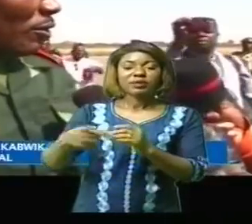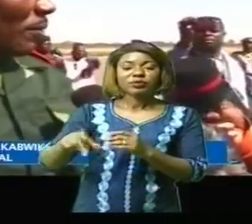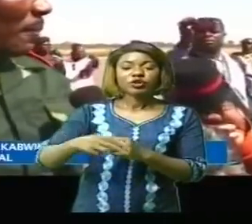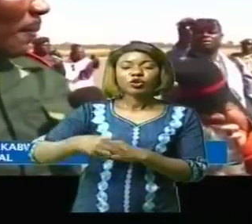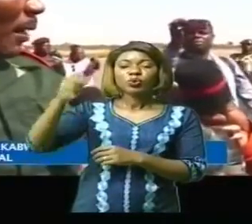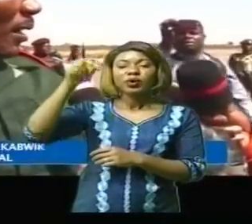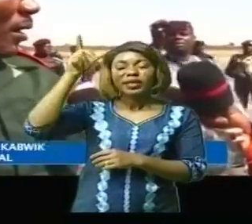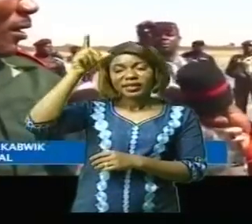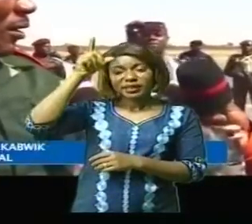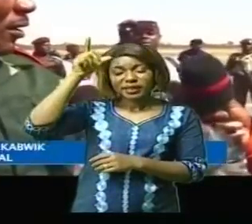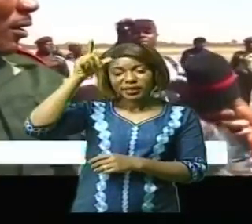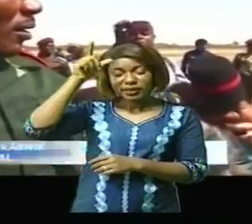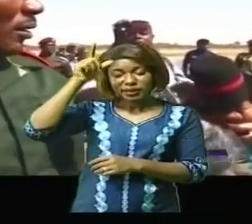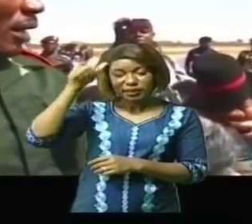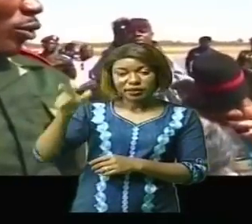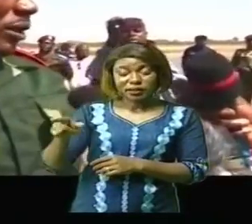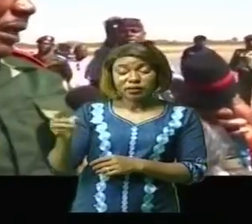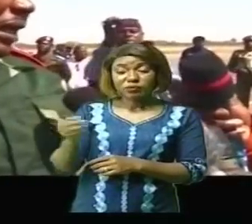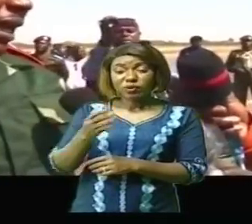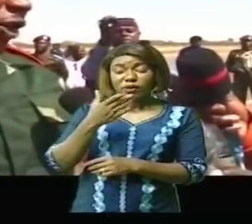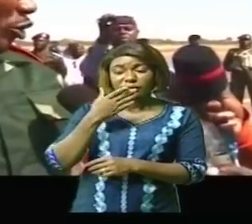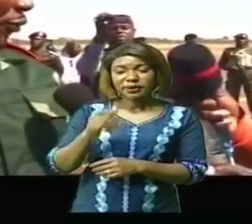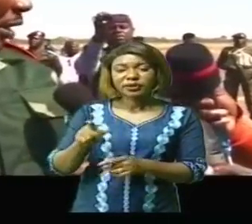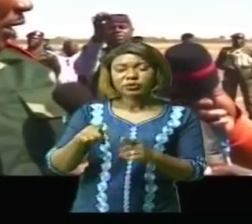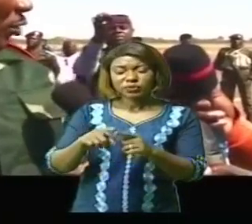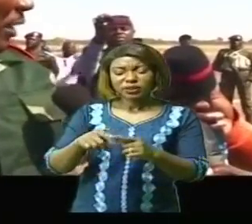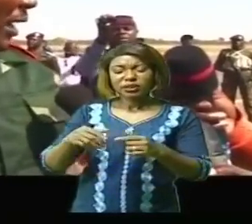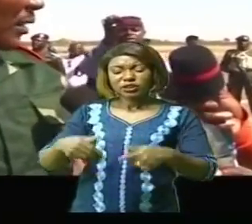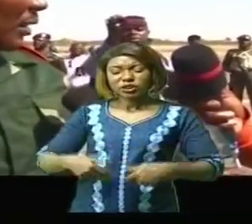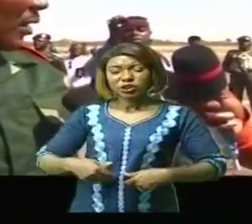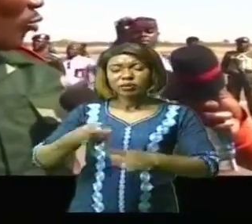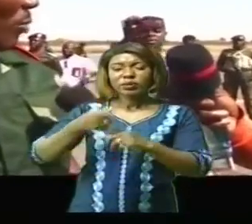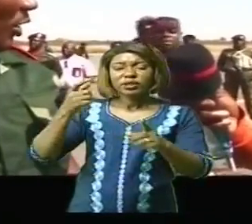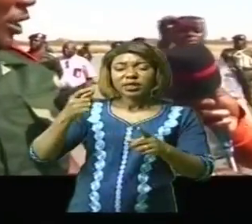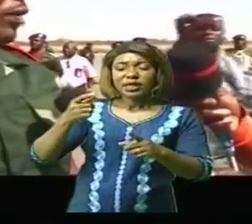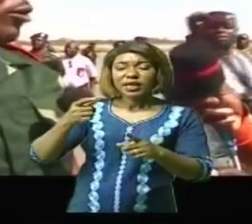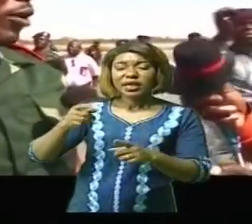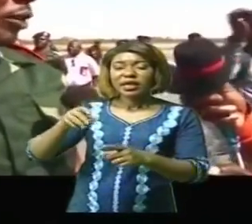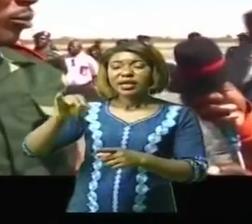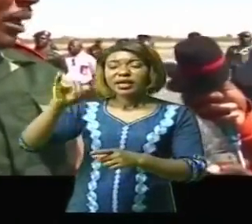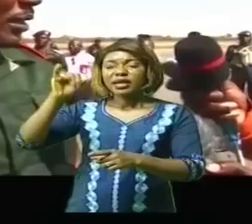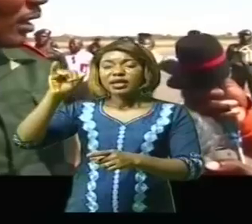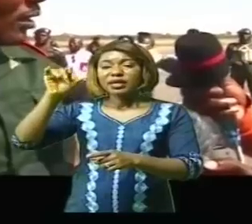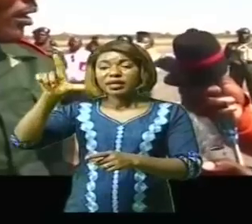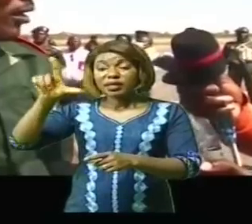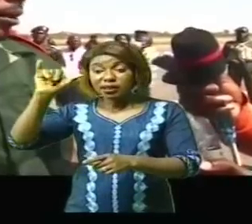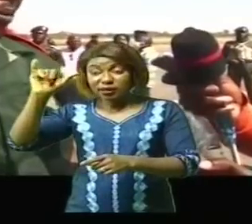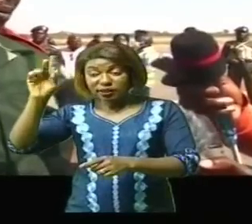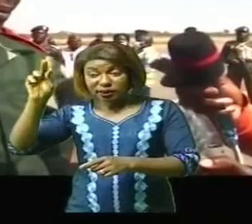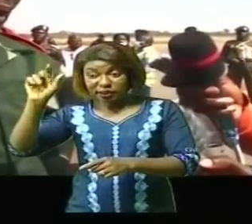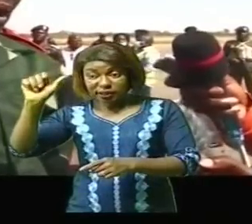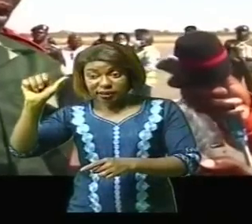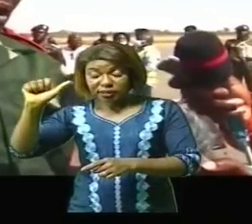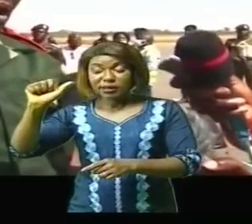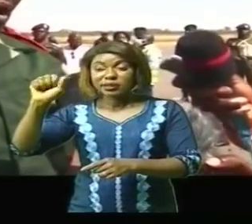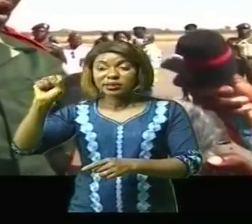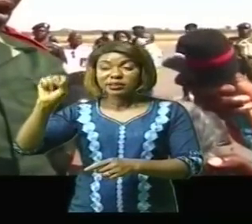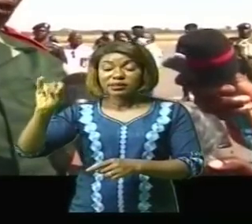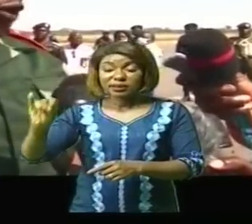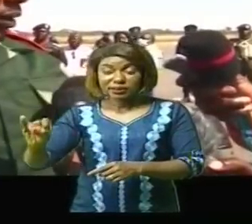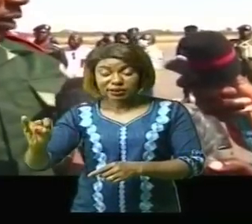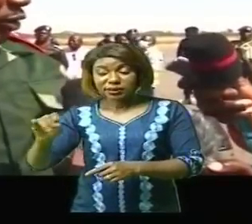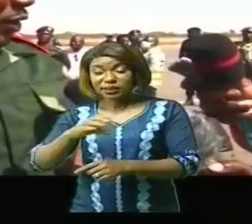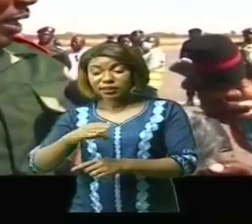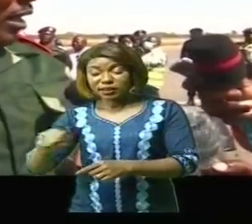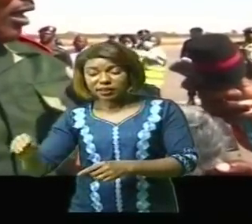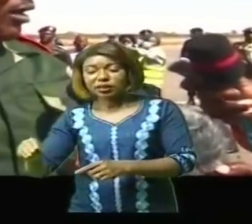que ça concernait les jeunes venant de l'Ikassi, de Lubumbashi et de Kasumbalesa, qui